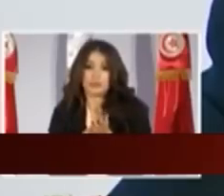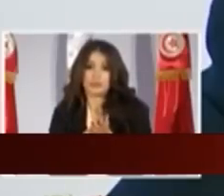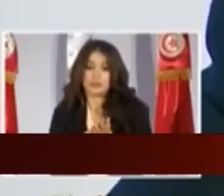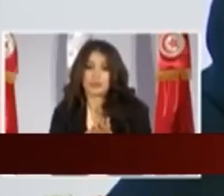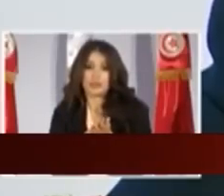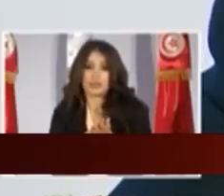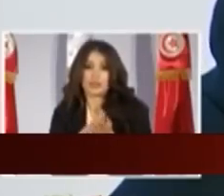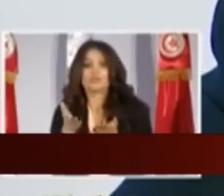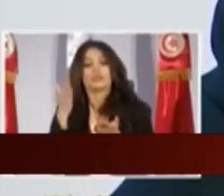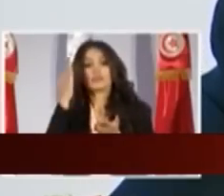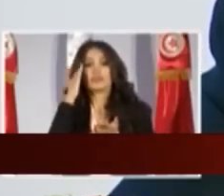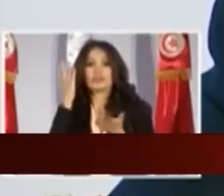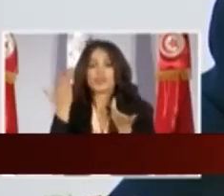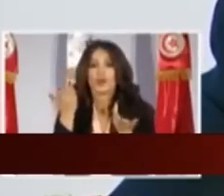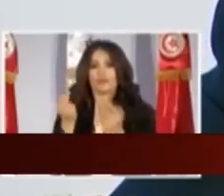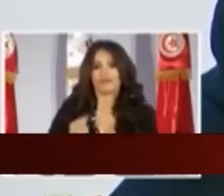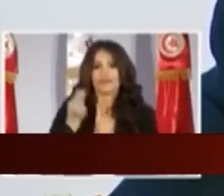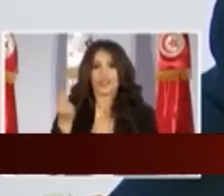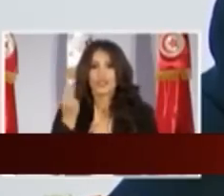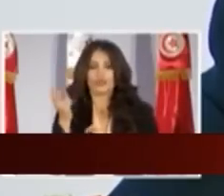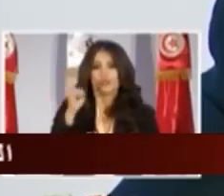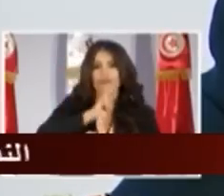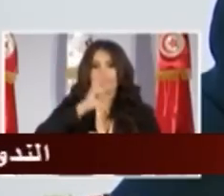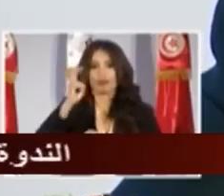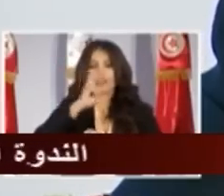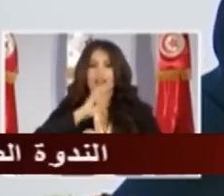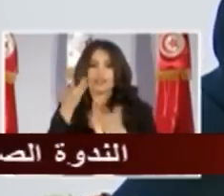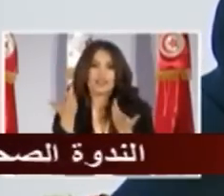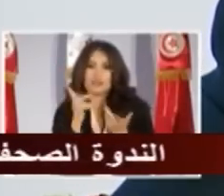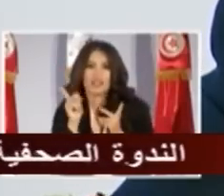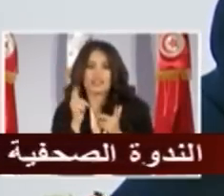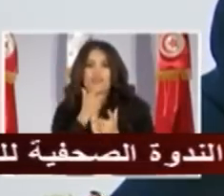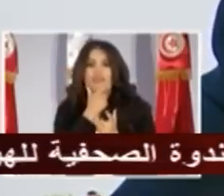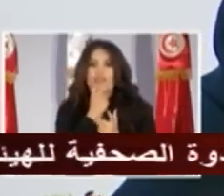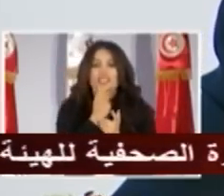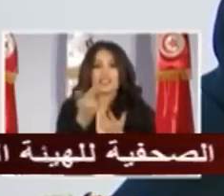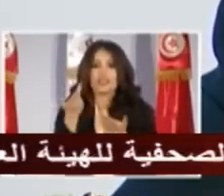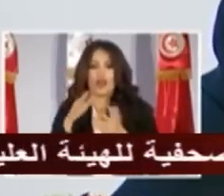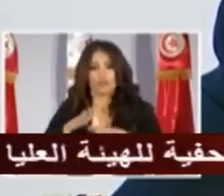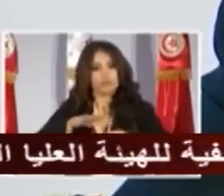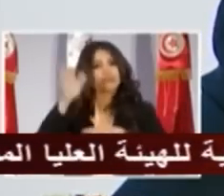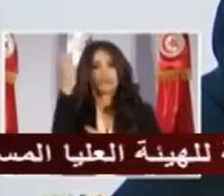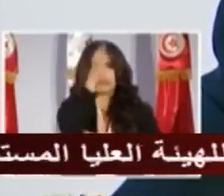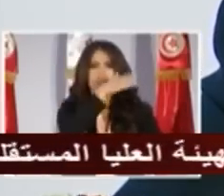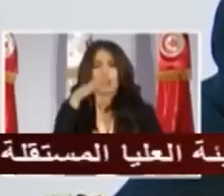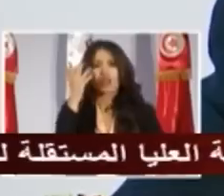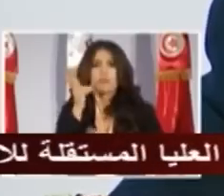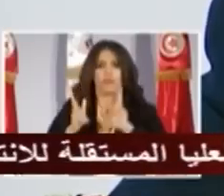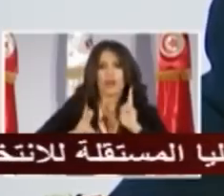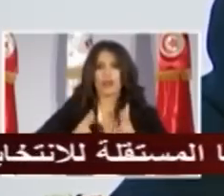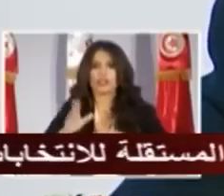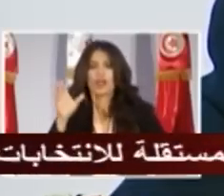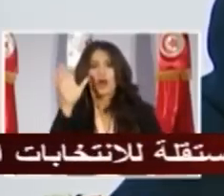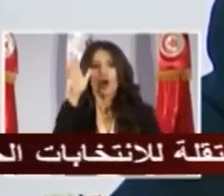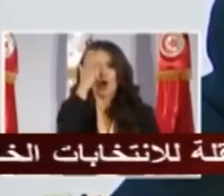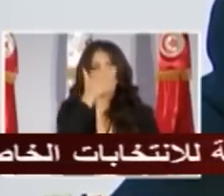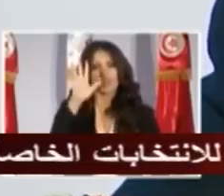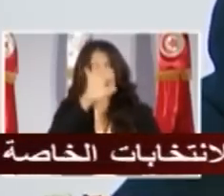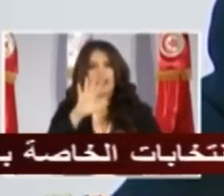عليهم التنقل لانه ال المساله ما هي السهله في البلدان الكبيره كما واستراليا وكندا اه